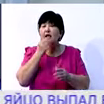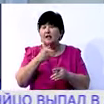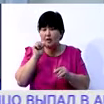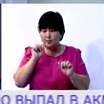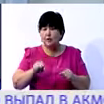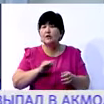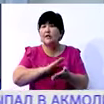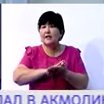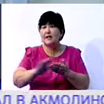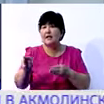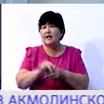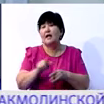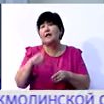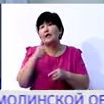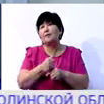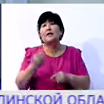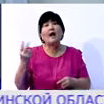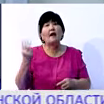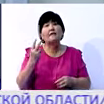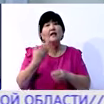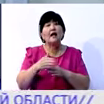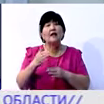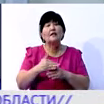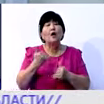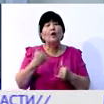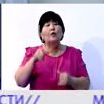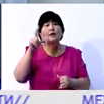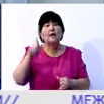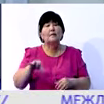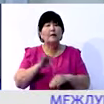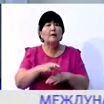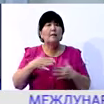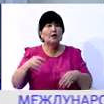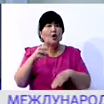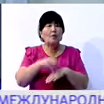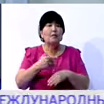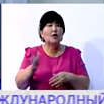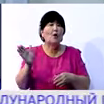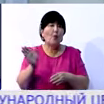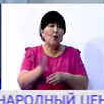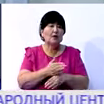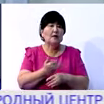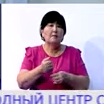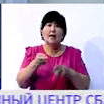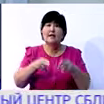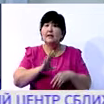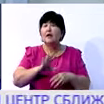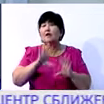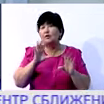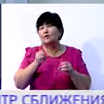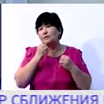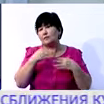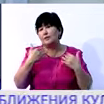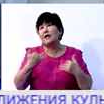вполне возможно излечить. Это первая и вторая стадии. У данного пациента была большая опухоль. Мы ее удалили без разреза. Все прошло